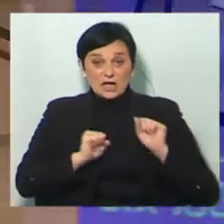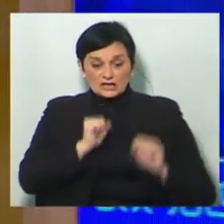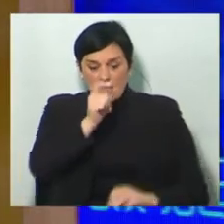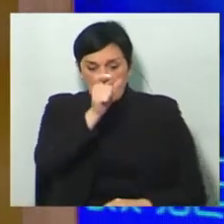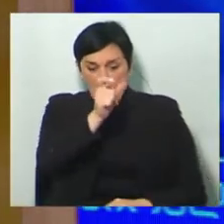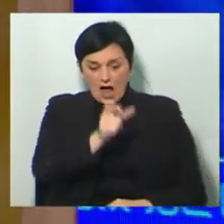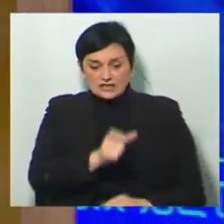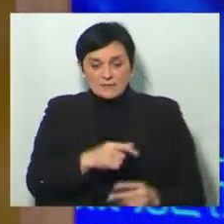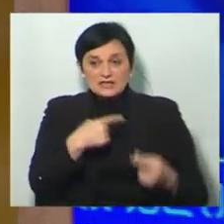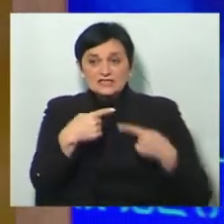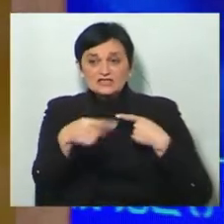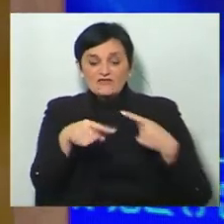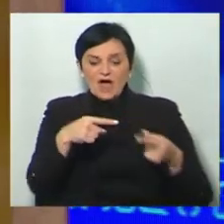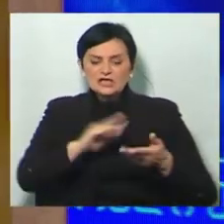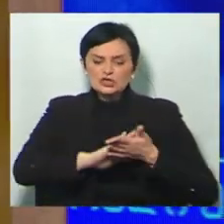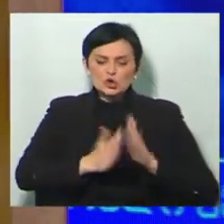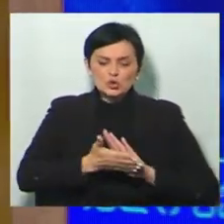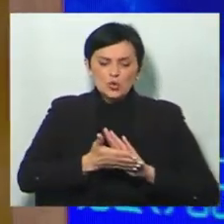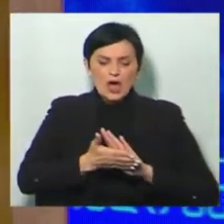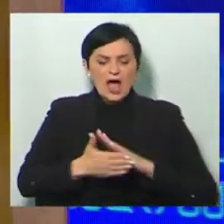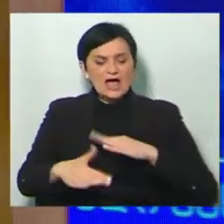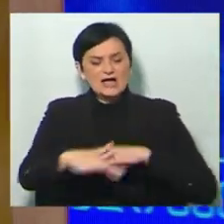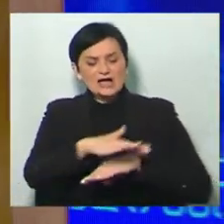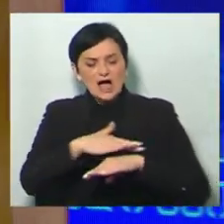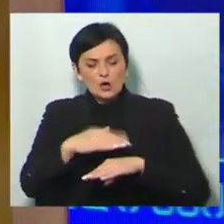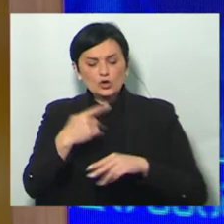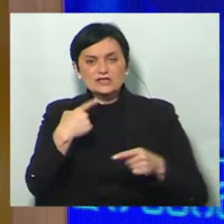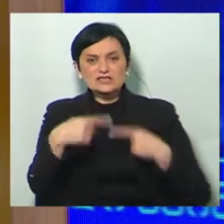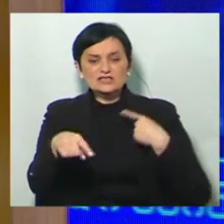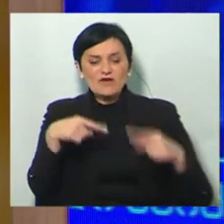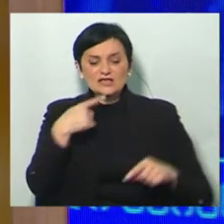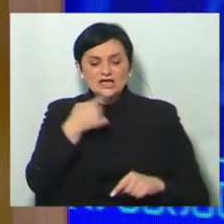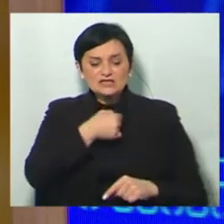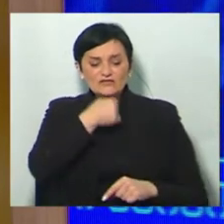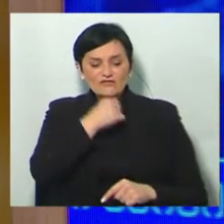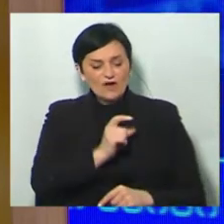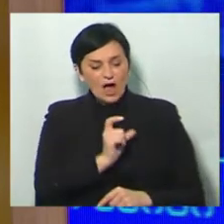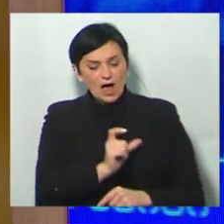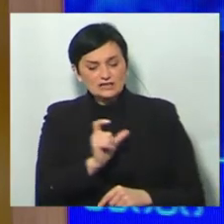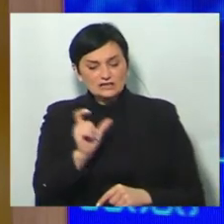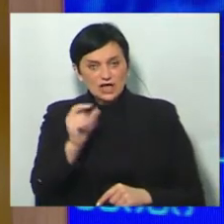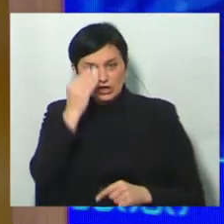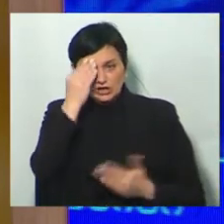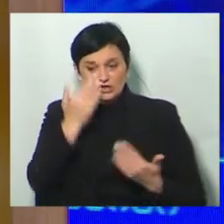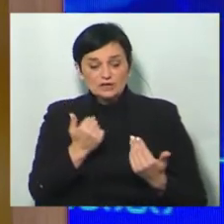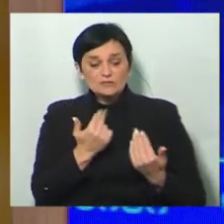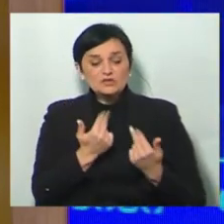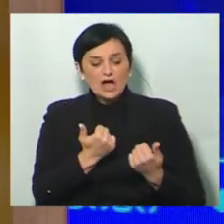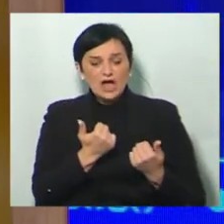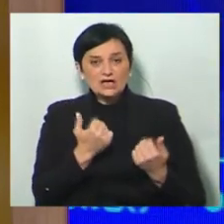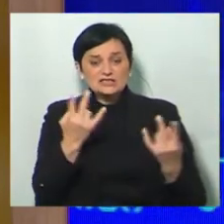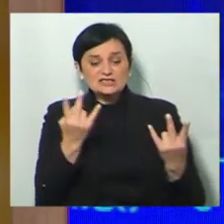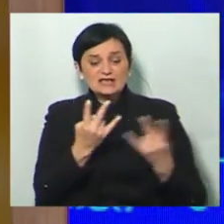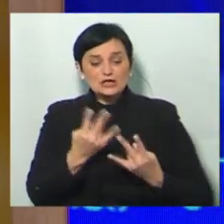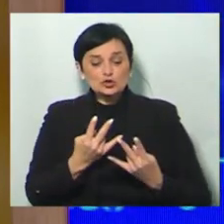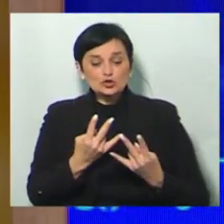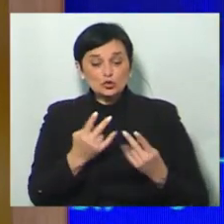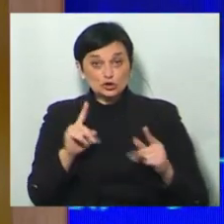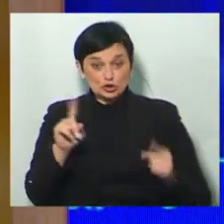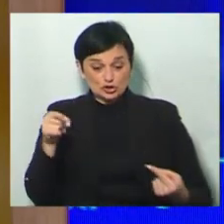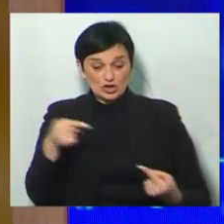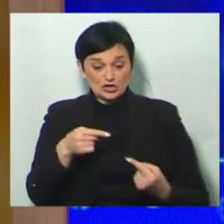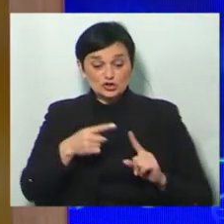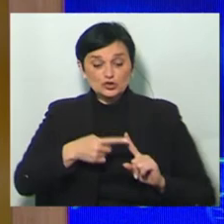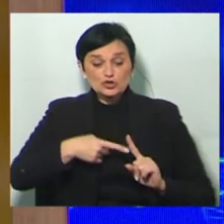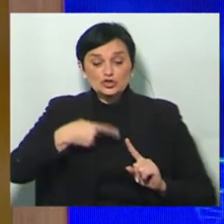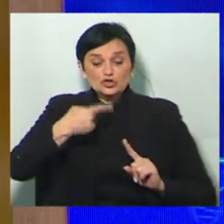ადამიანის სხვადასხვა გარემოში, სიტუაციაში, სხვადასხვა ასაკში წარმოვიდგინეთ და სხვადასხვა საჭიროებების შესაბამისად. Მაგრამ